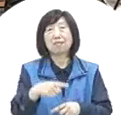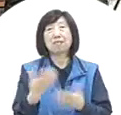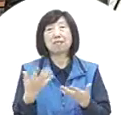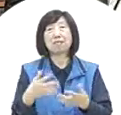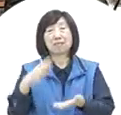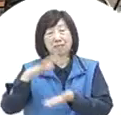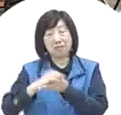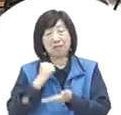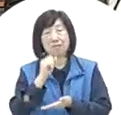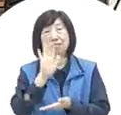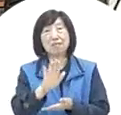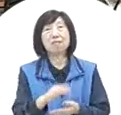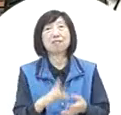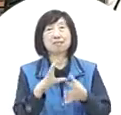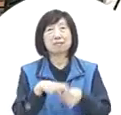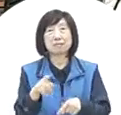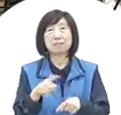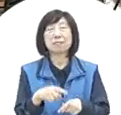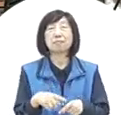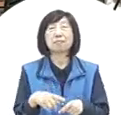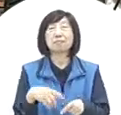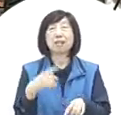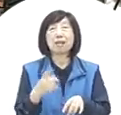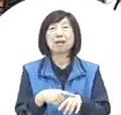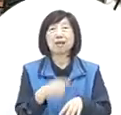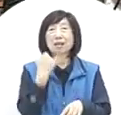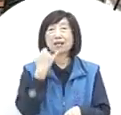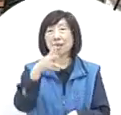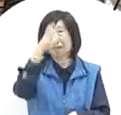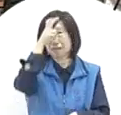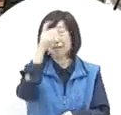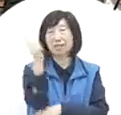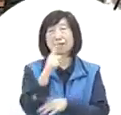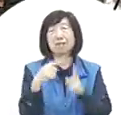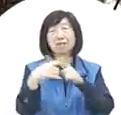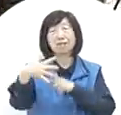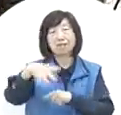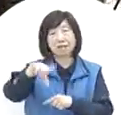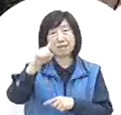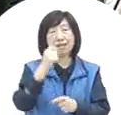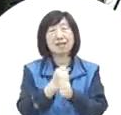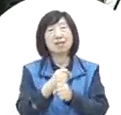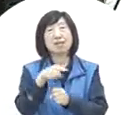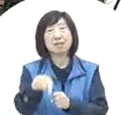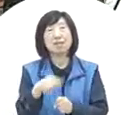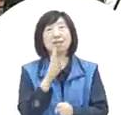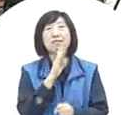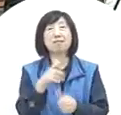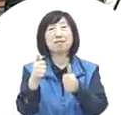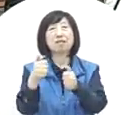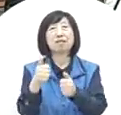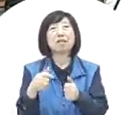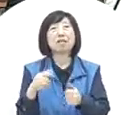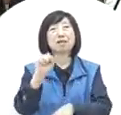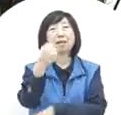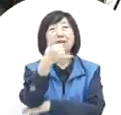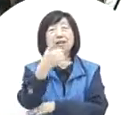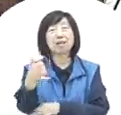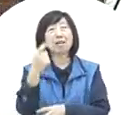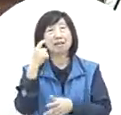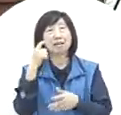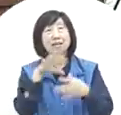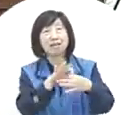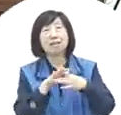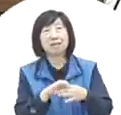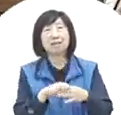力。我们是不是至少从我们警消同仁当中开始来推行？ 我想请 教。OK， 谢谢一周在关心我们的警消